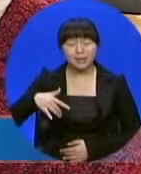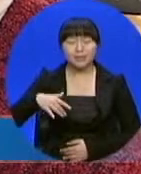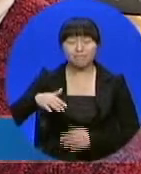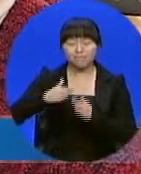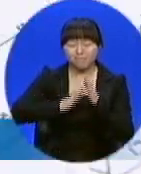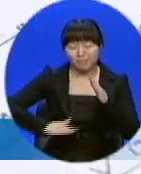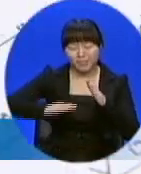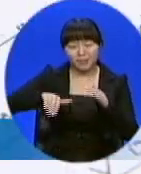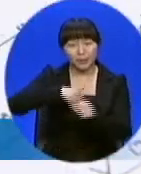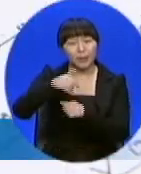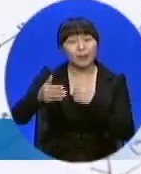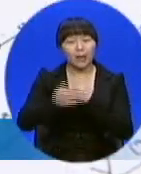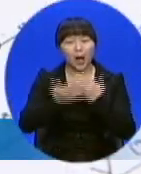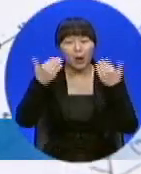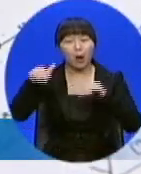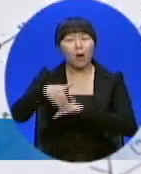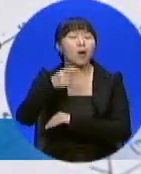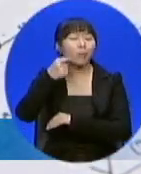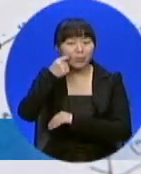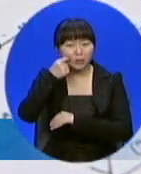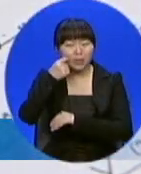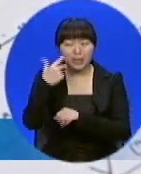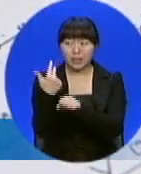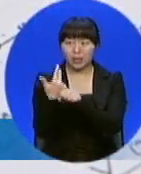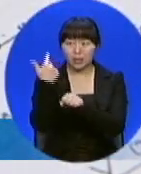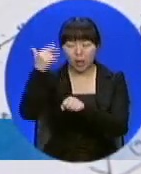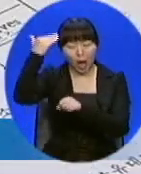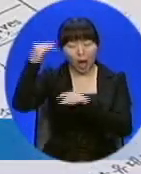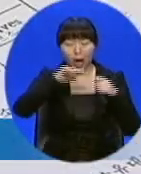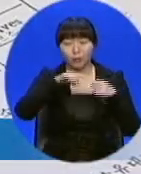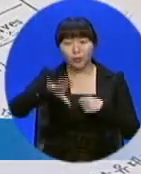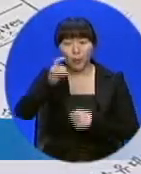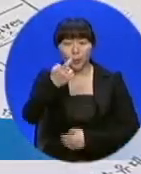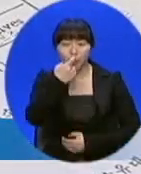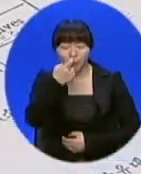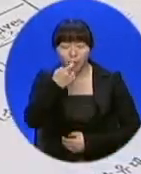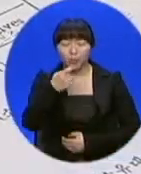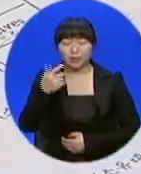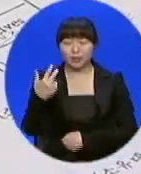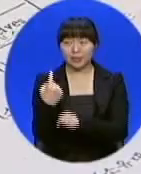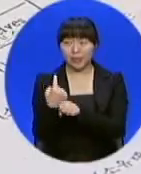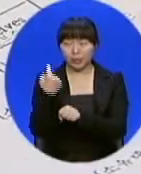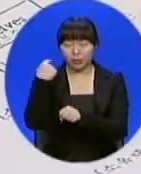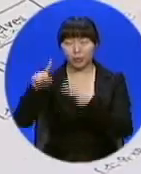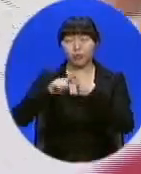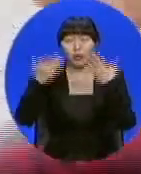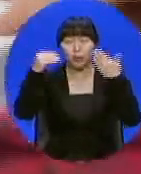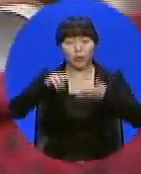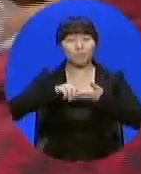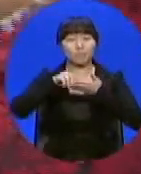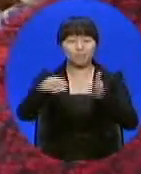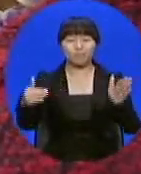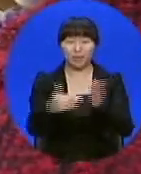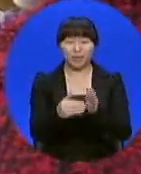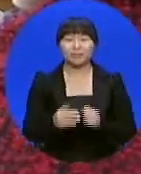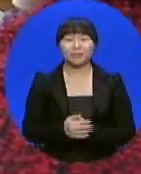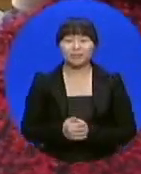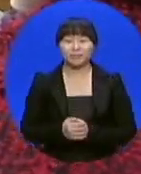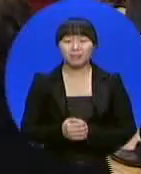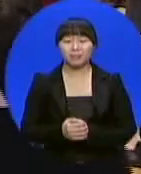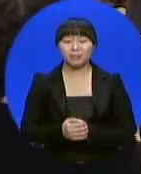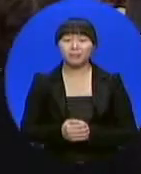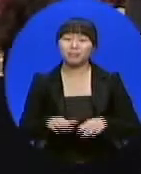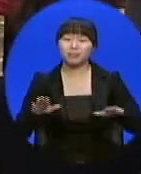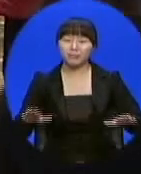학교를 다닐 수 없었던 할머니는 7년 전 한글을 처음 배운 후 지난해 당당히 중학교 과정에 입학했습니다.